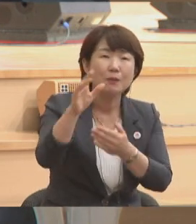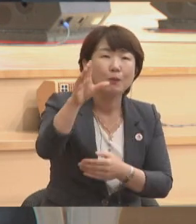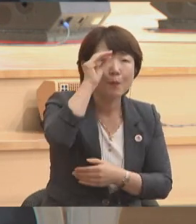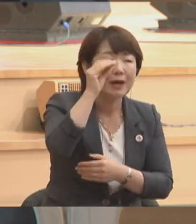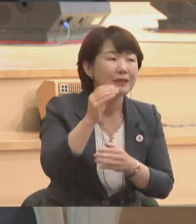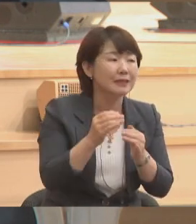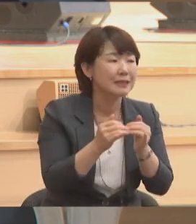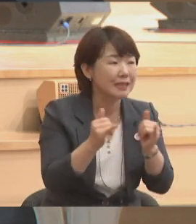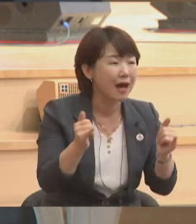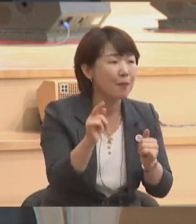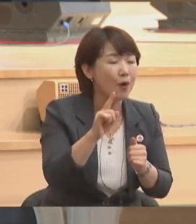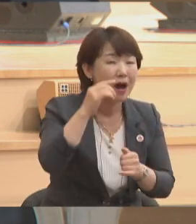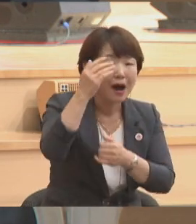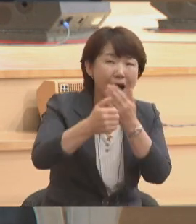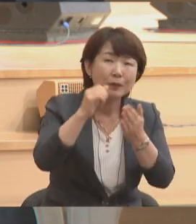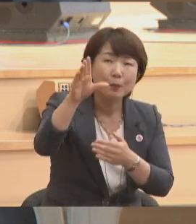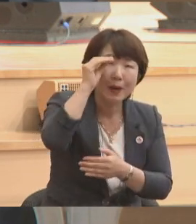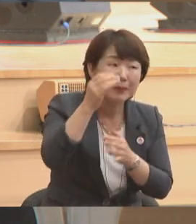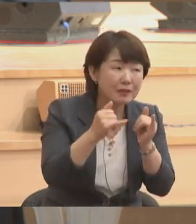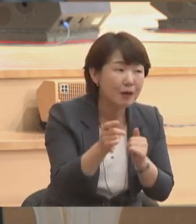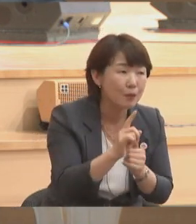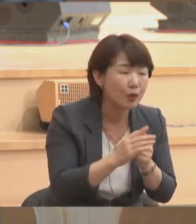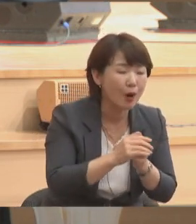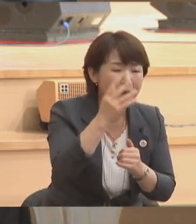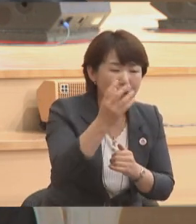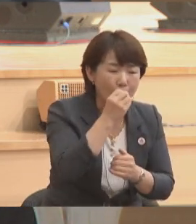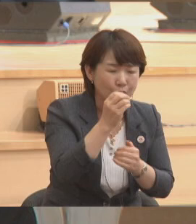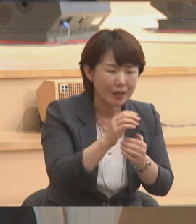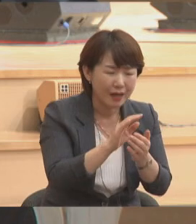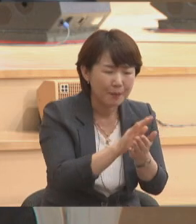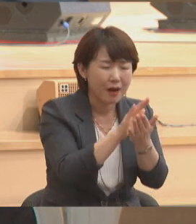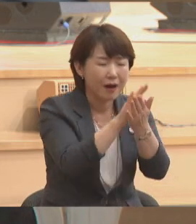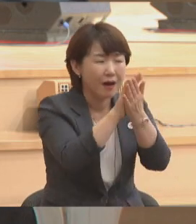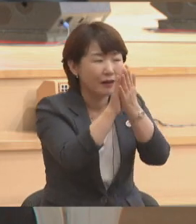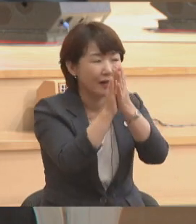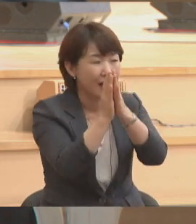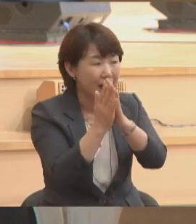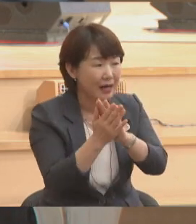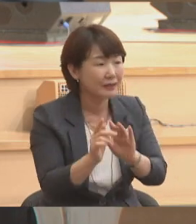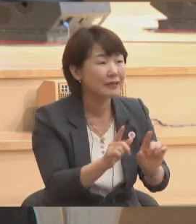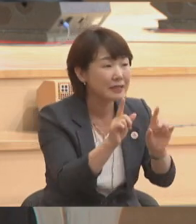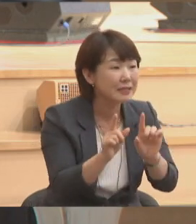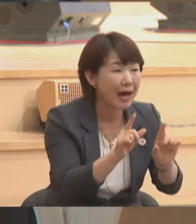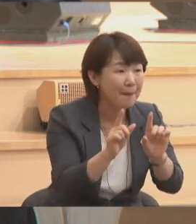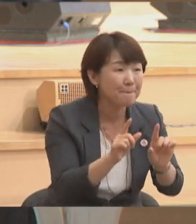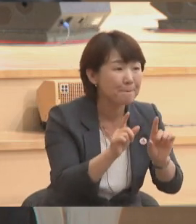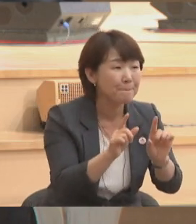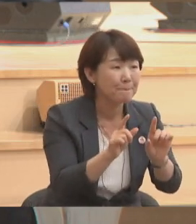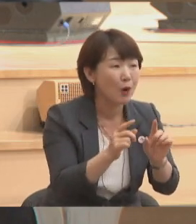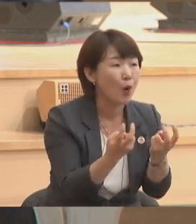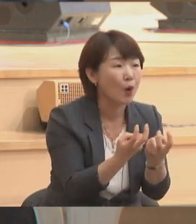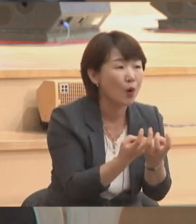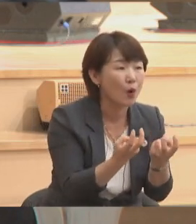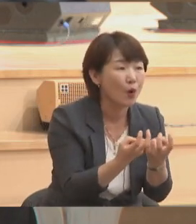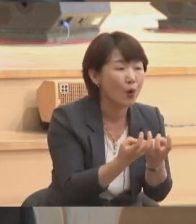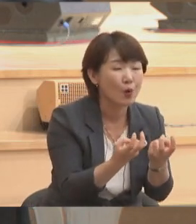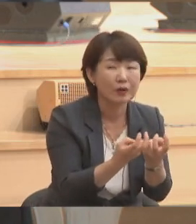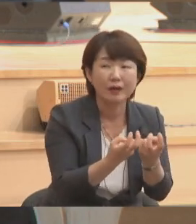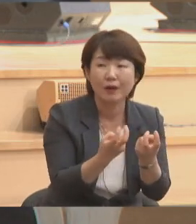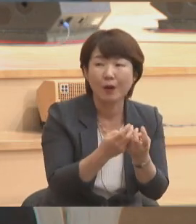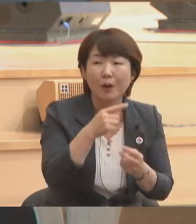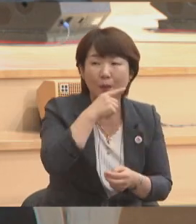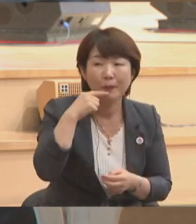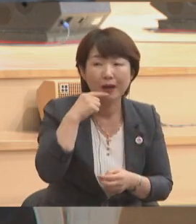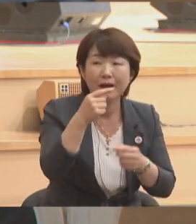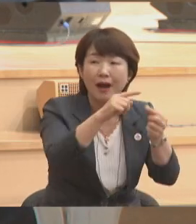말하면 성화의 삶을 사는데 뭐와 같이라고 말합니까? 빨간 글씨 뭐와 같이? 보고